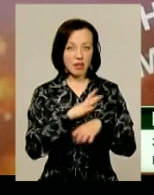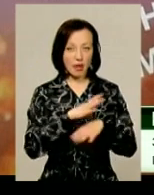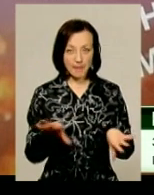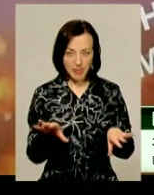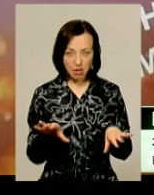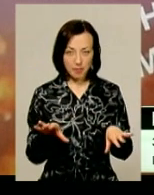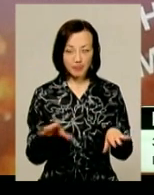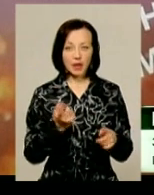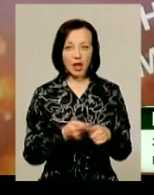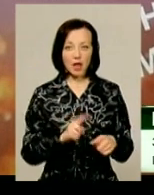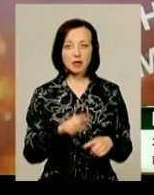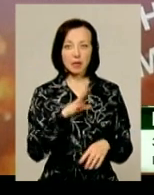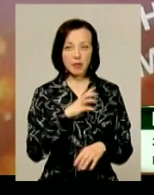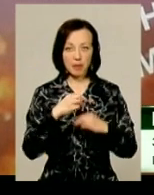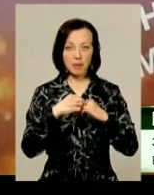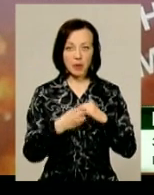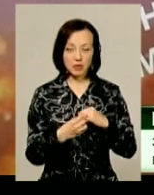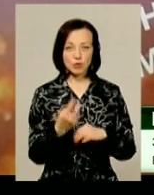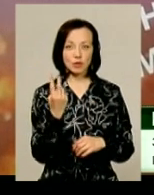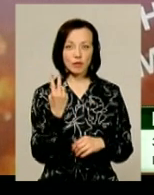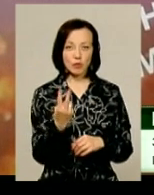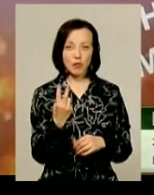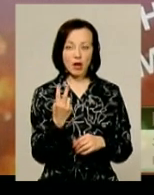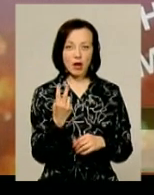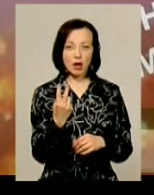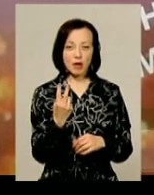не було. Це був перстень з 2